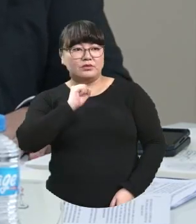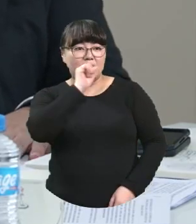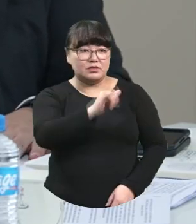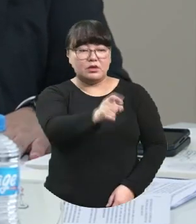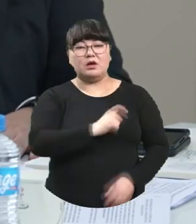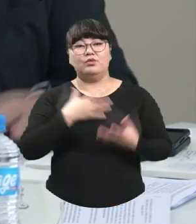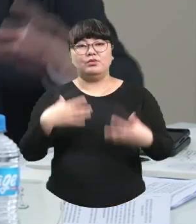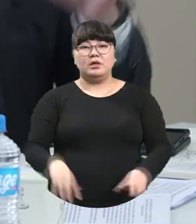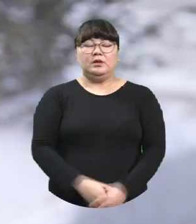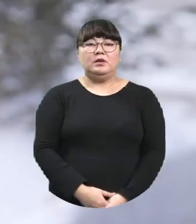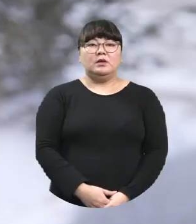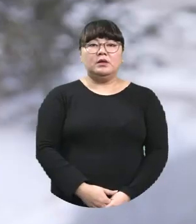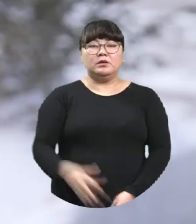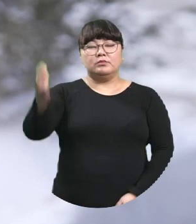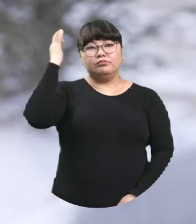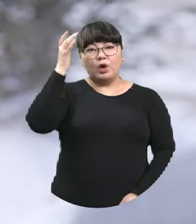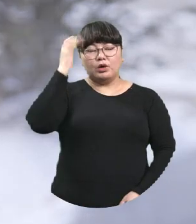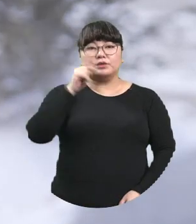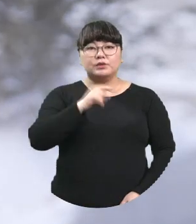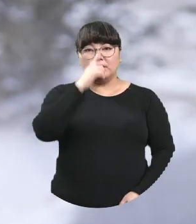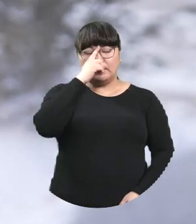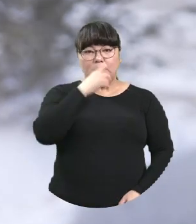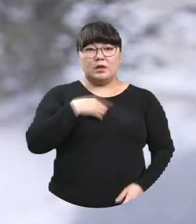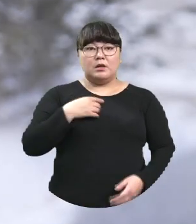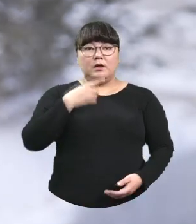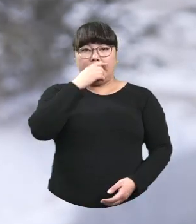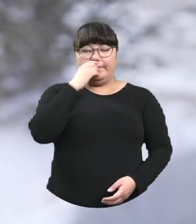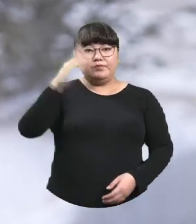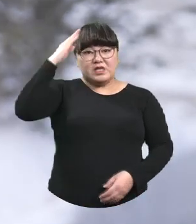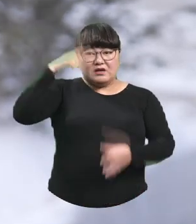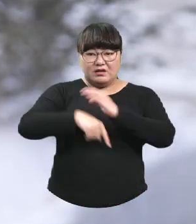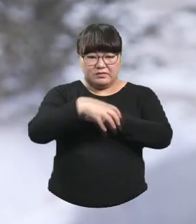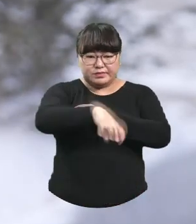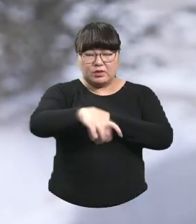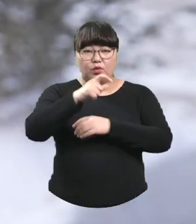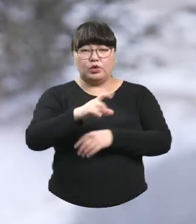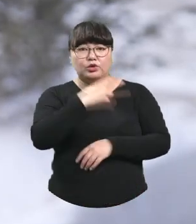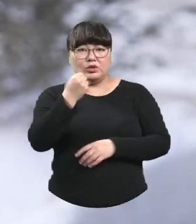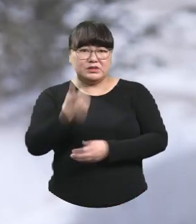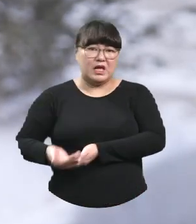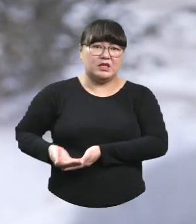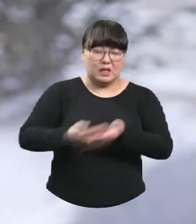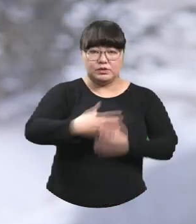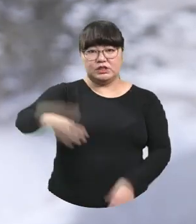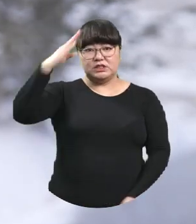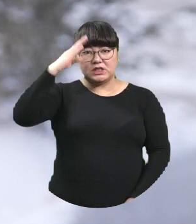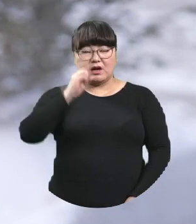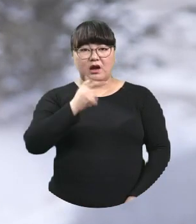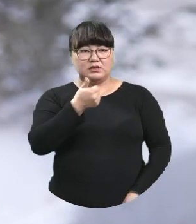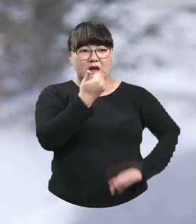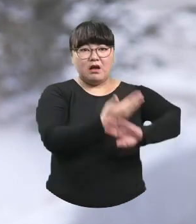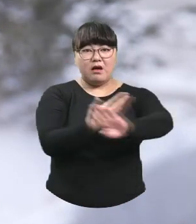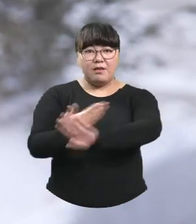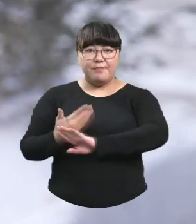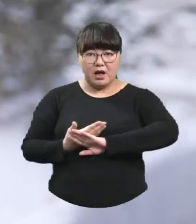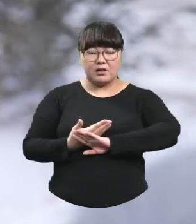сонирхсан асуултанд хариулт өглөө. Бодлогын төвшөнд бол бид нар энэ батлан амлах салбарынхаа одоо хүний нөөцийг дэмжих, за цирк одоо аялаггүй